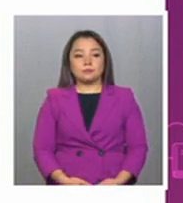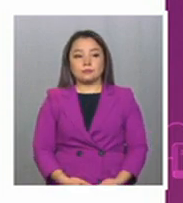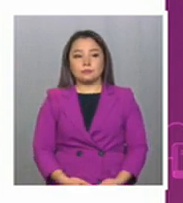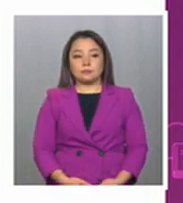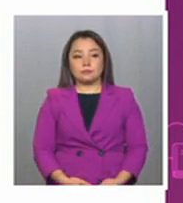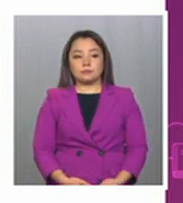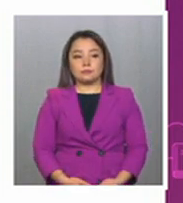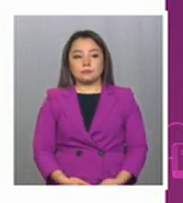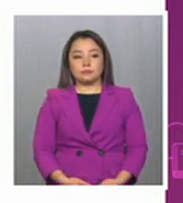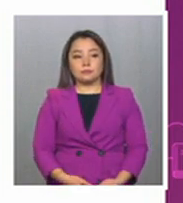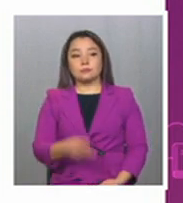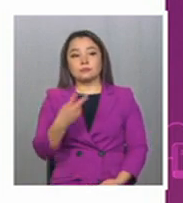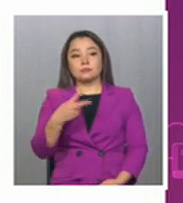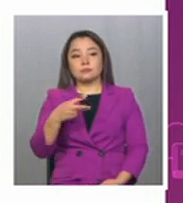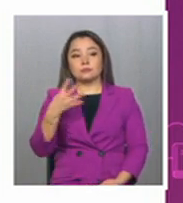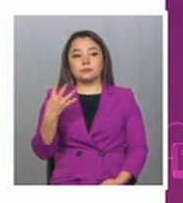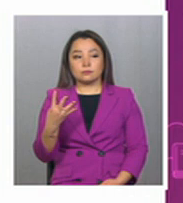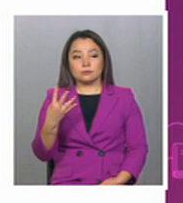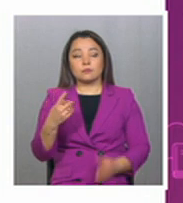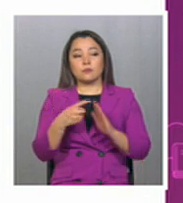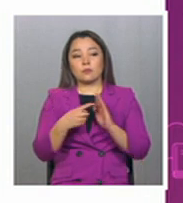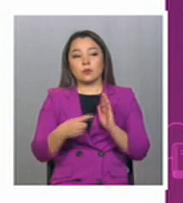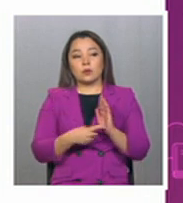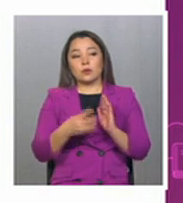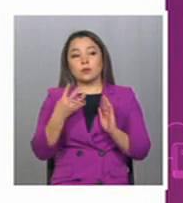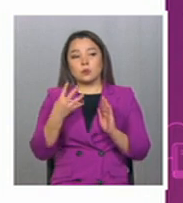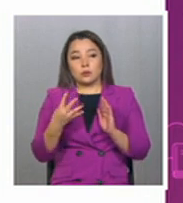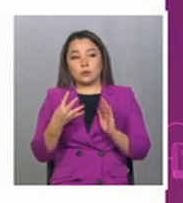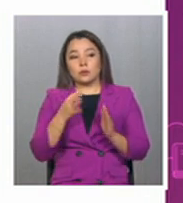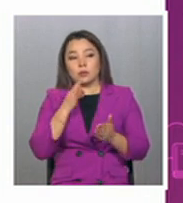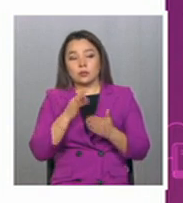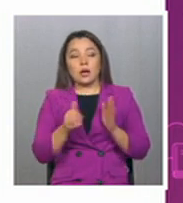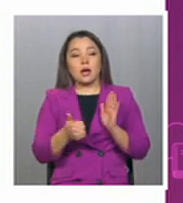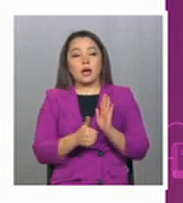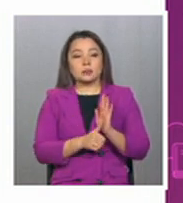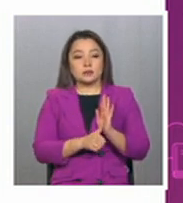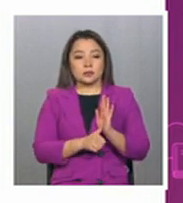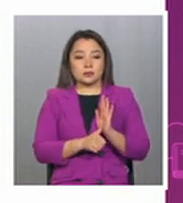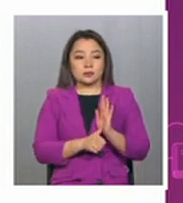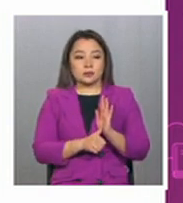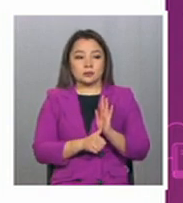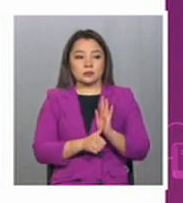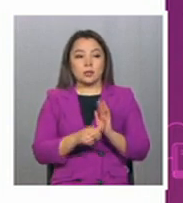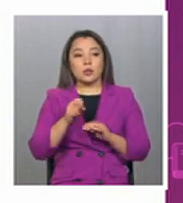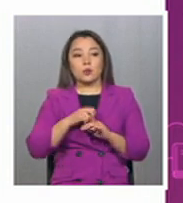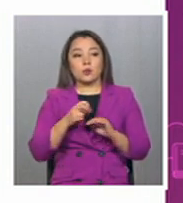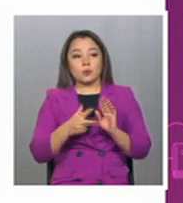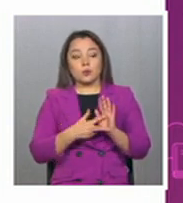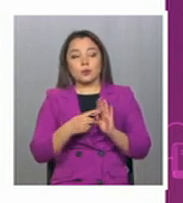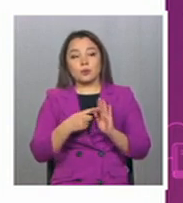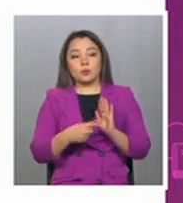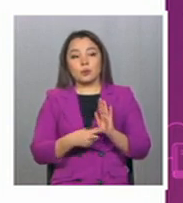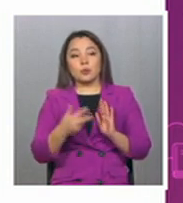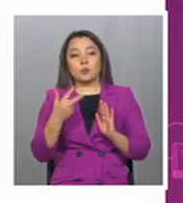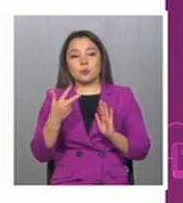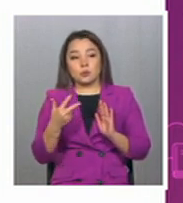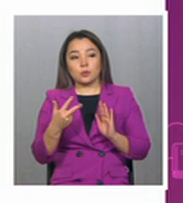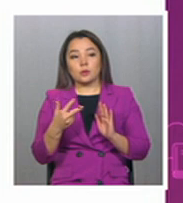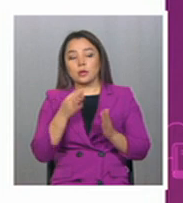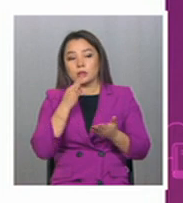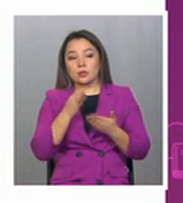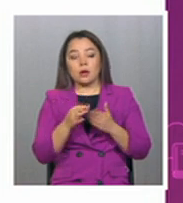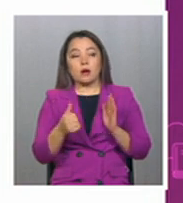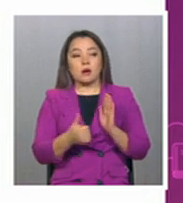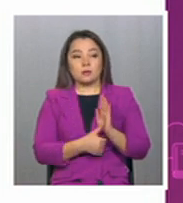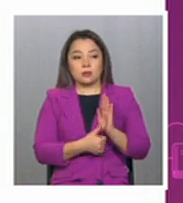тең. 24 пен 4 сандарының бөлінісі 6-ға тең. 18 пен 3 сандарының бөлінісі